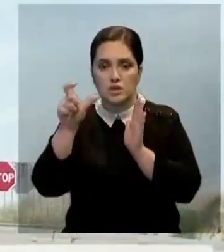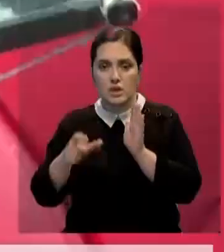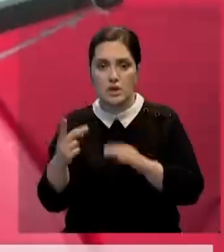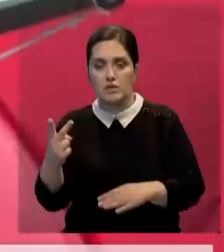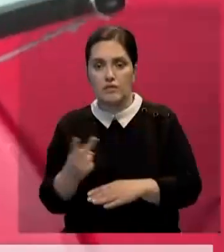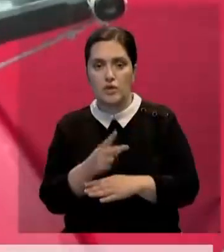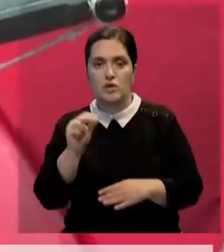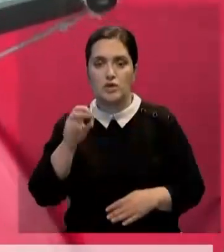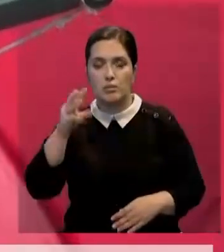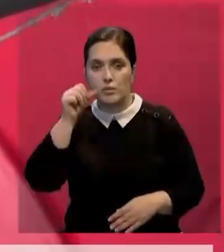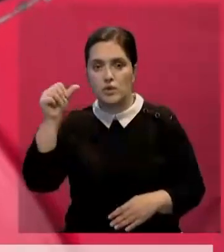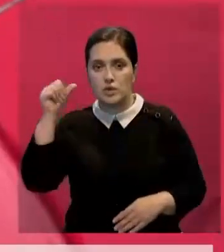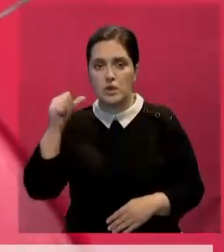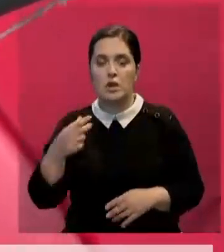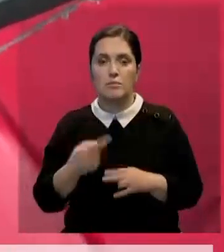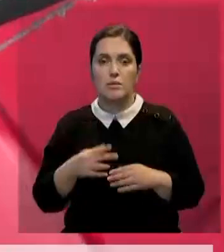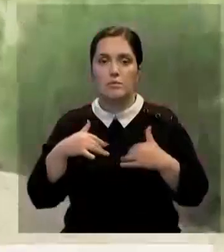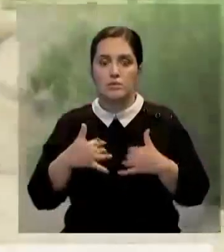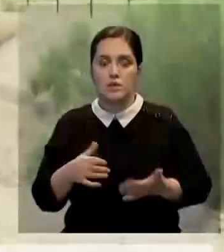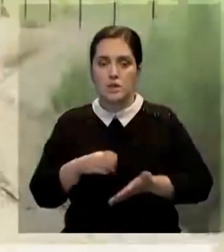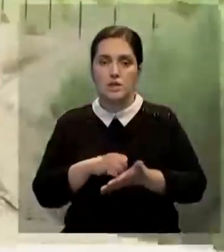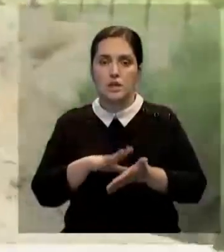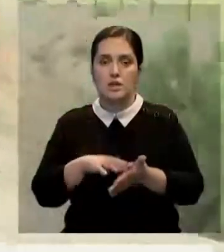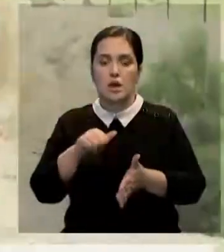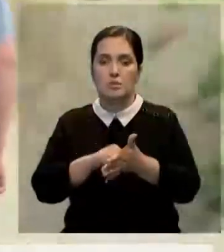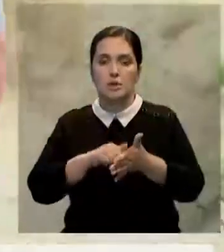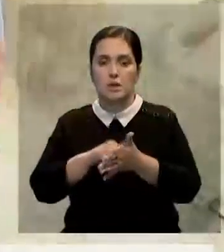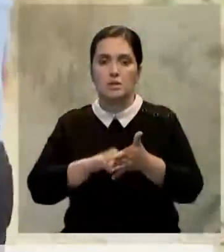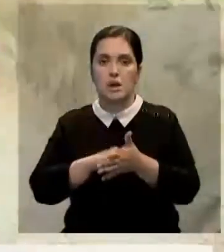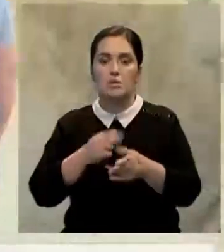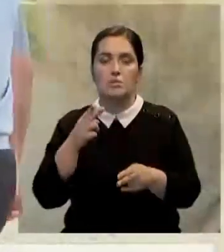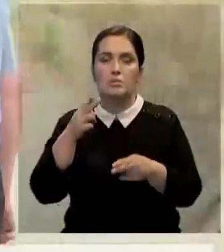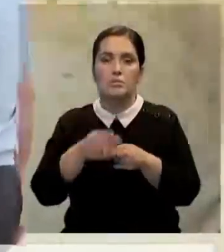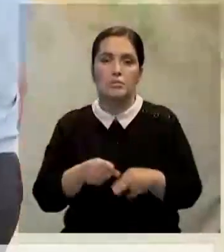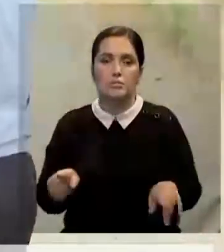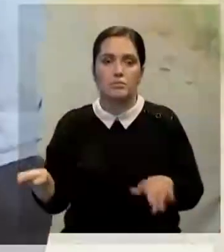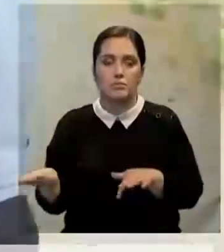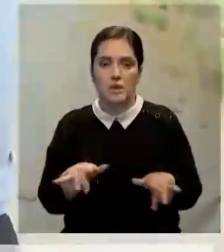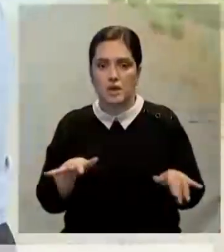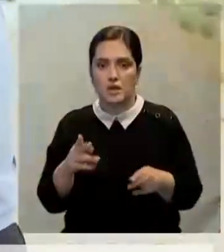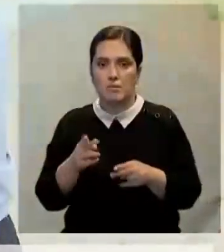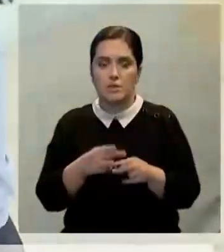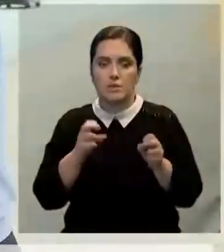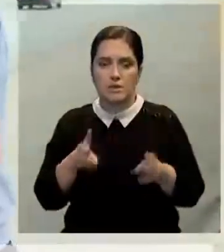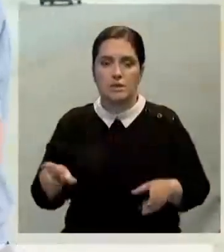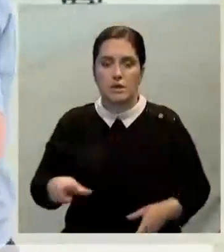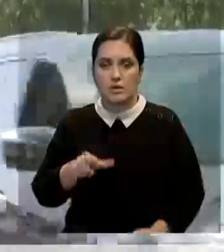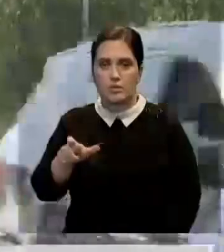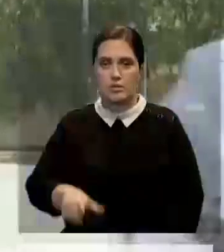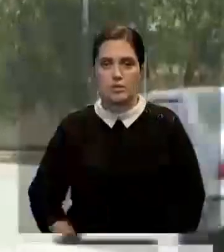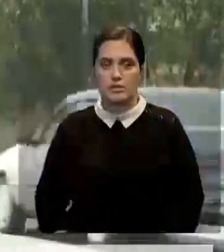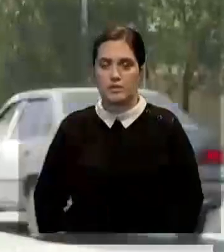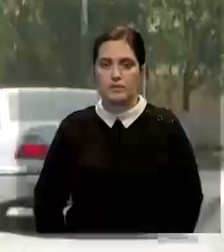больше, чем в прошлом году. Печальная статистика стала поводом проведения профилактического мероприятия «Безопасная дорога».